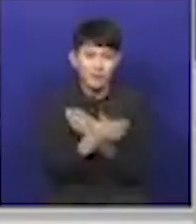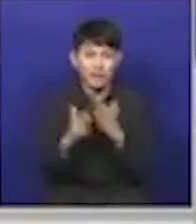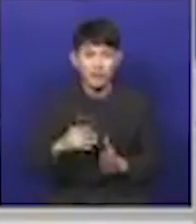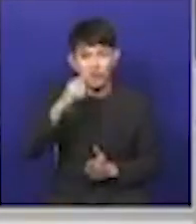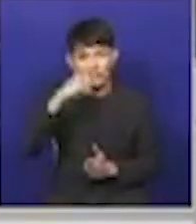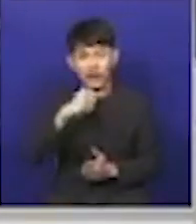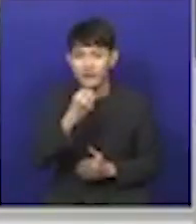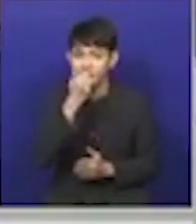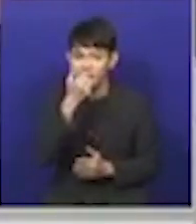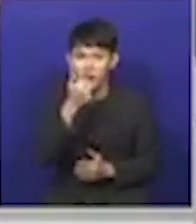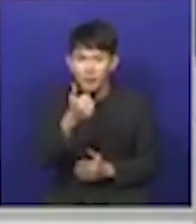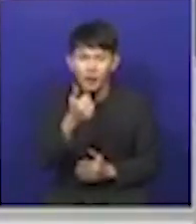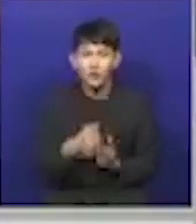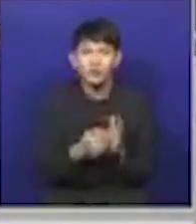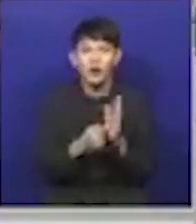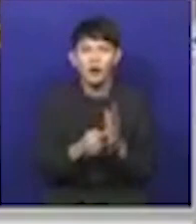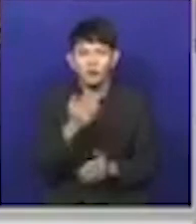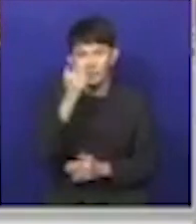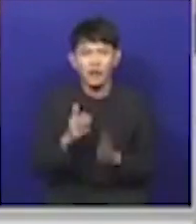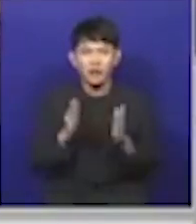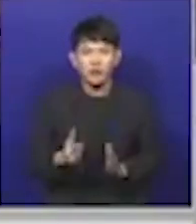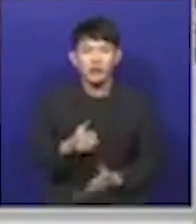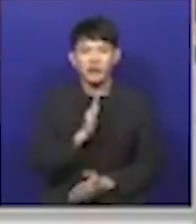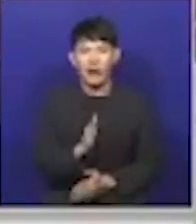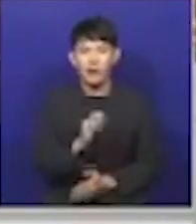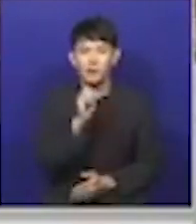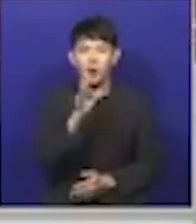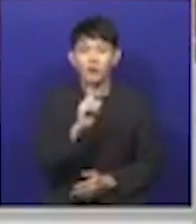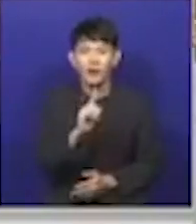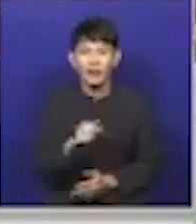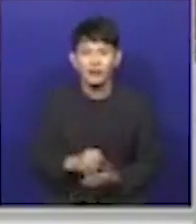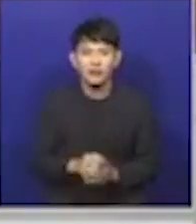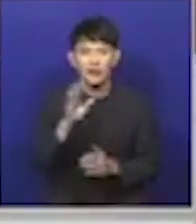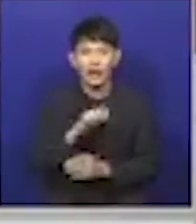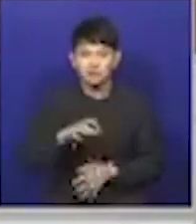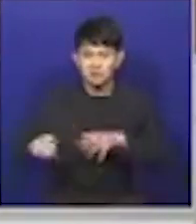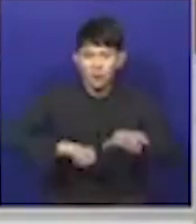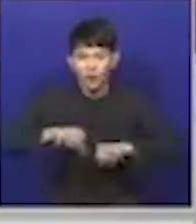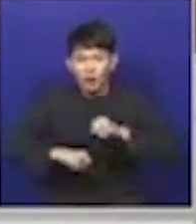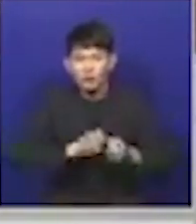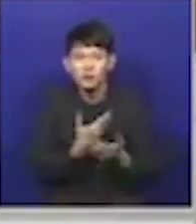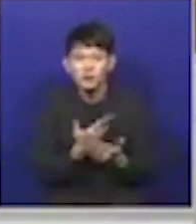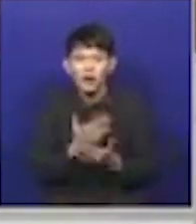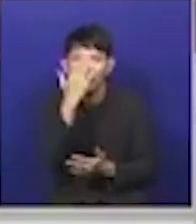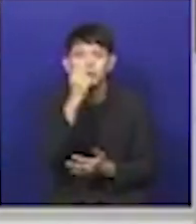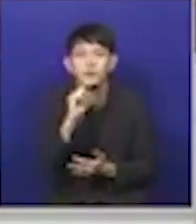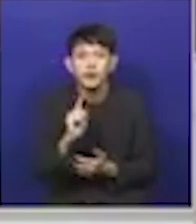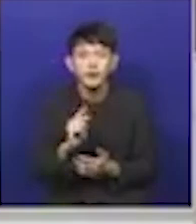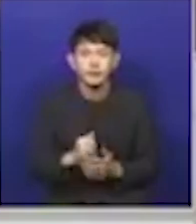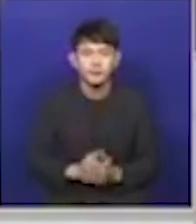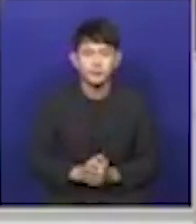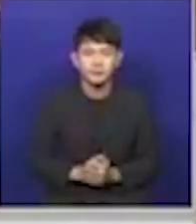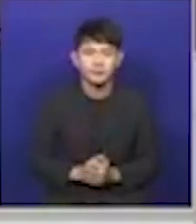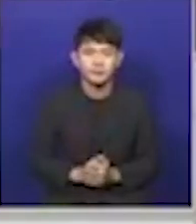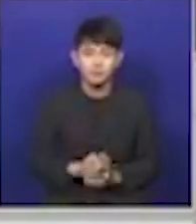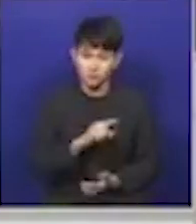ๆทำไมคนกลางจะต้องมาไม่อยากจะพูดภาษาวัยรุ่นบอกเสดิฟเอาผลประโยชน์ตรงนี้ไปทำไมฮะท่